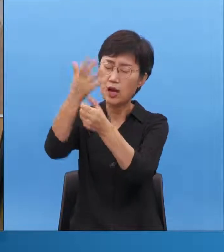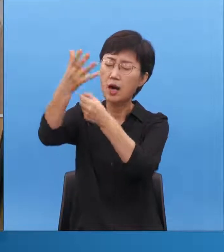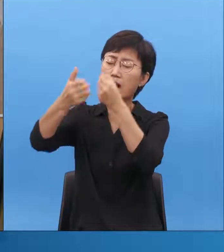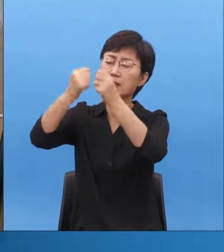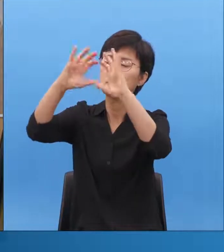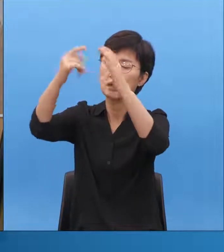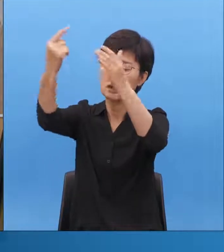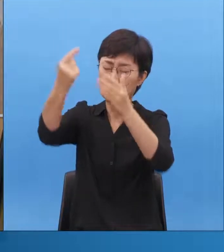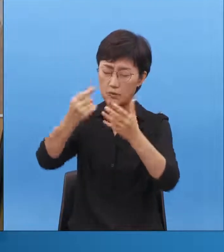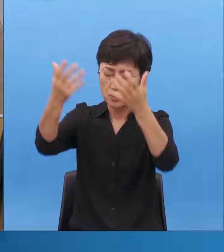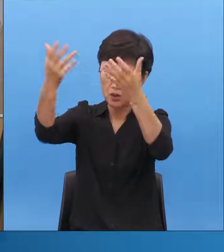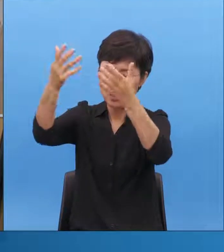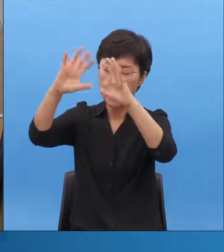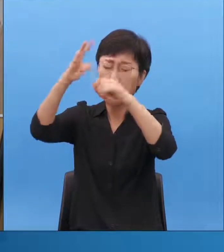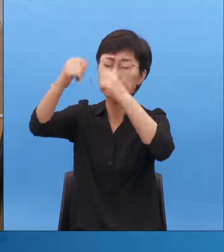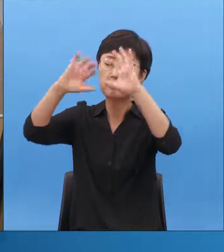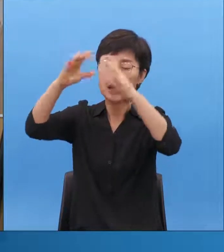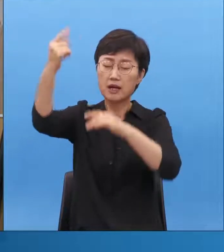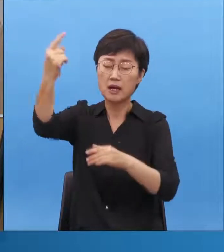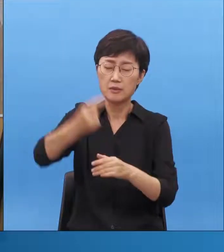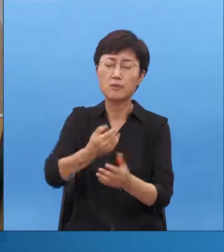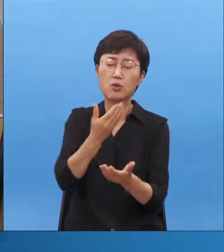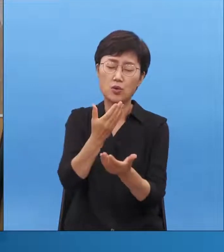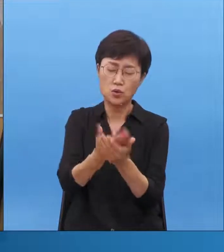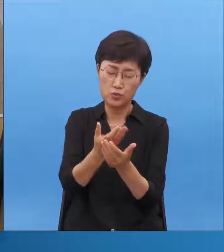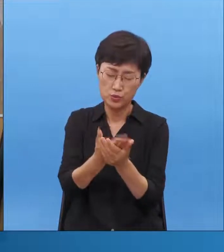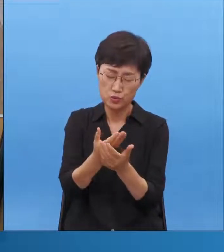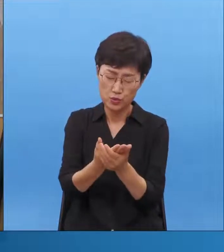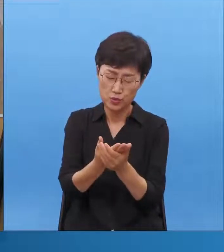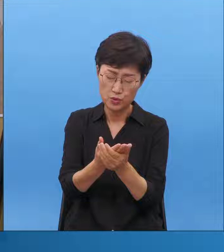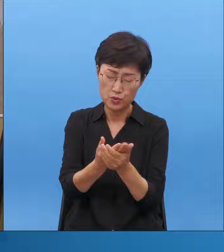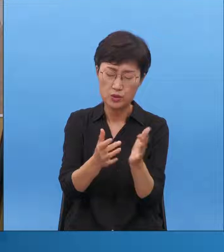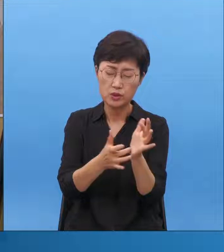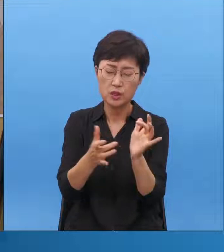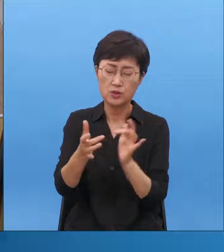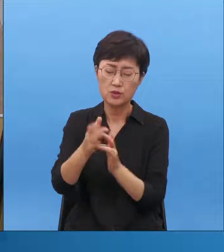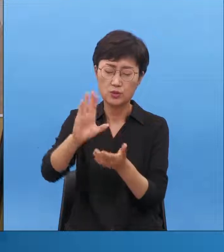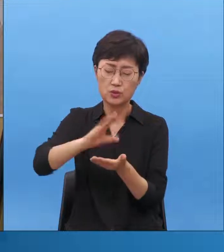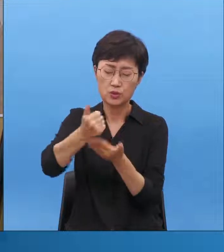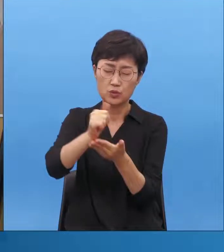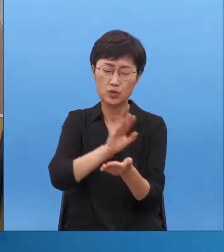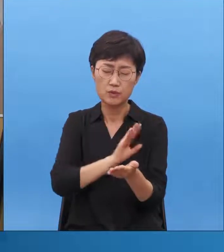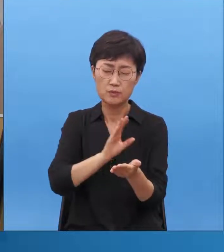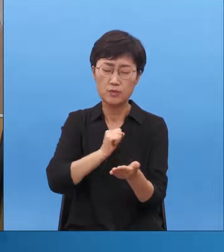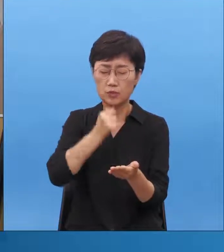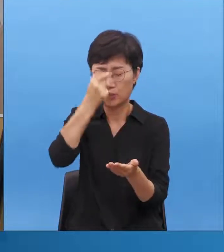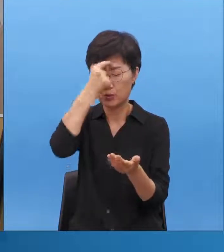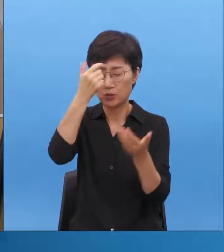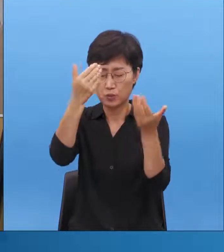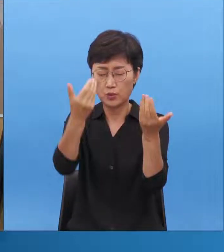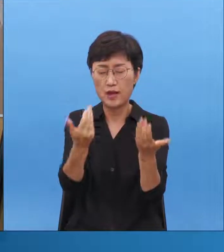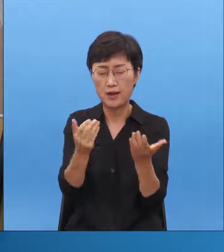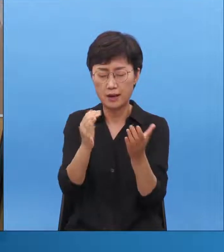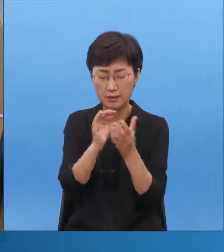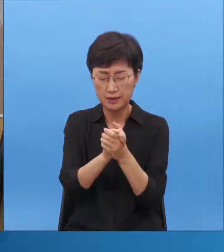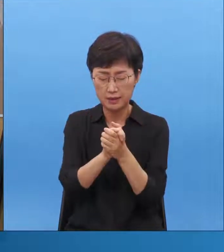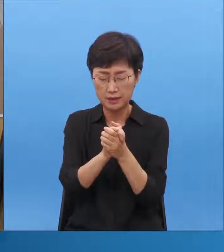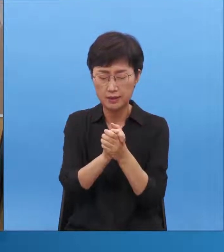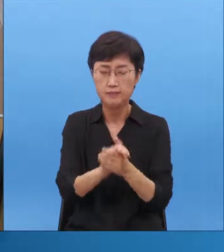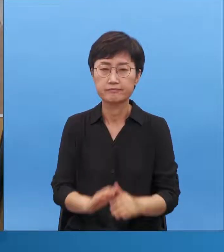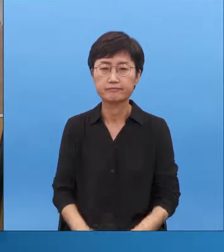all the glory through the worship that we give today, and may your kingdom come upon us. 예수 그리스도 이름으로 기도드립니다. In Jesus Christ's name we 아멘. pray.